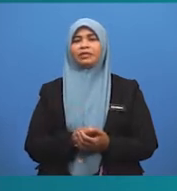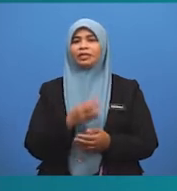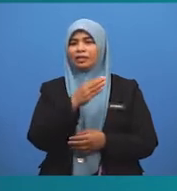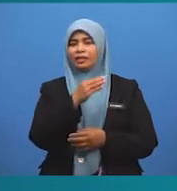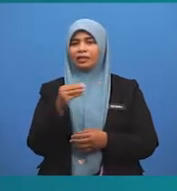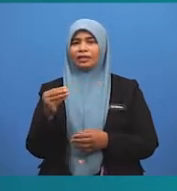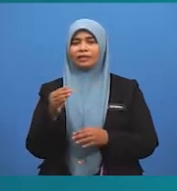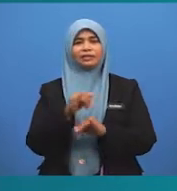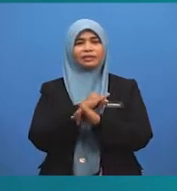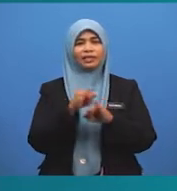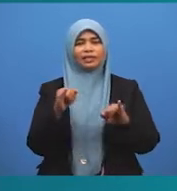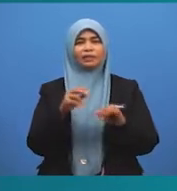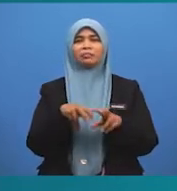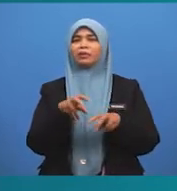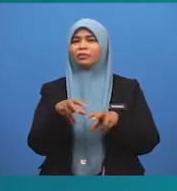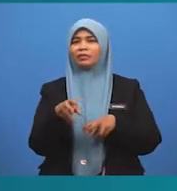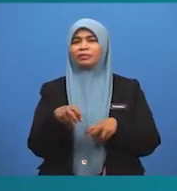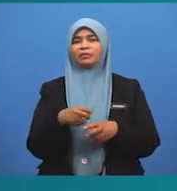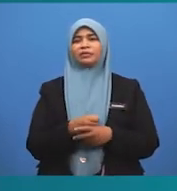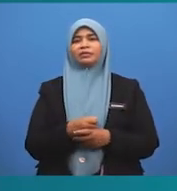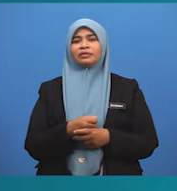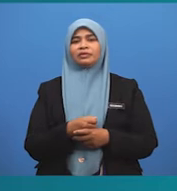dan jangan berebut-rebut.